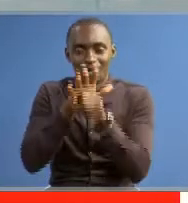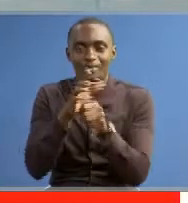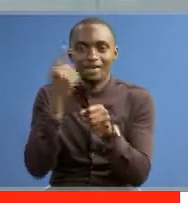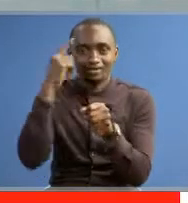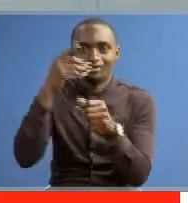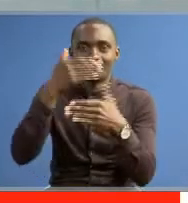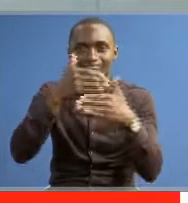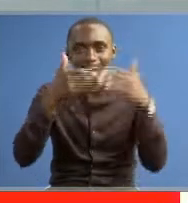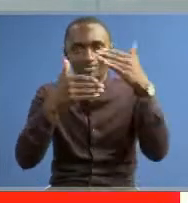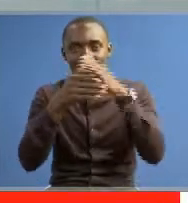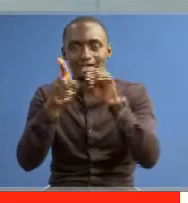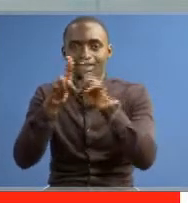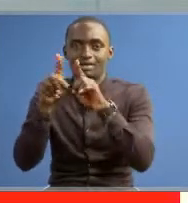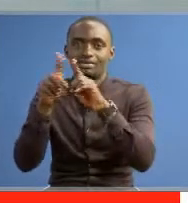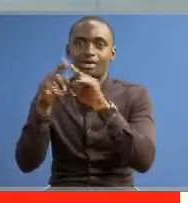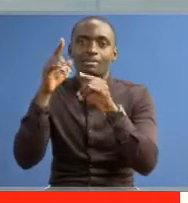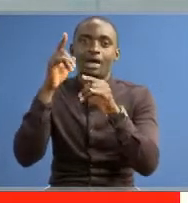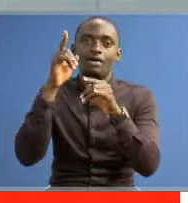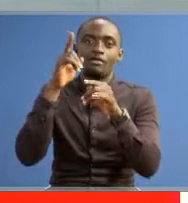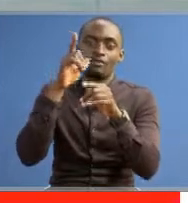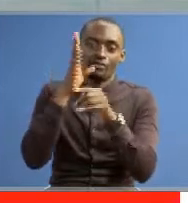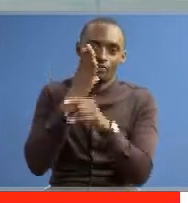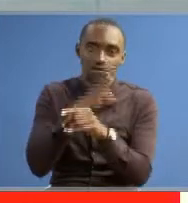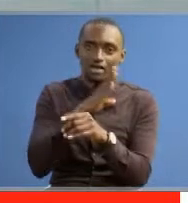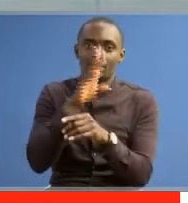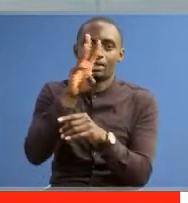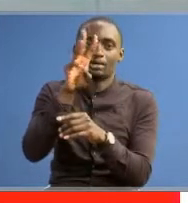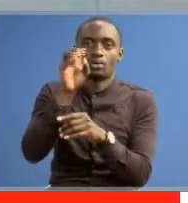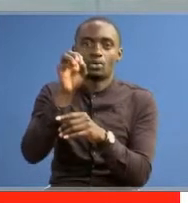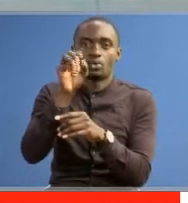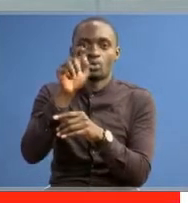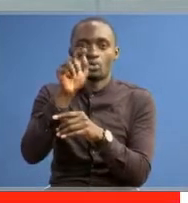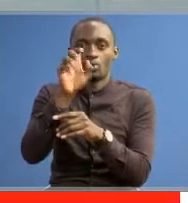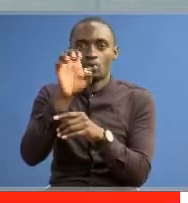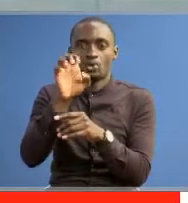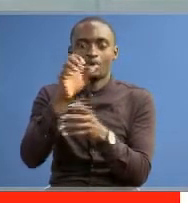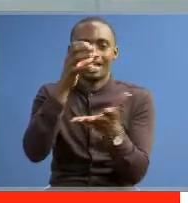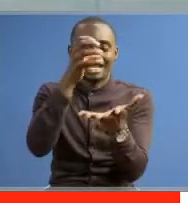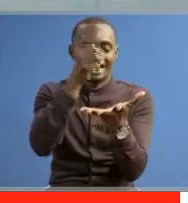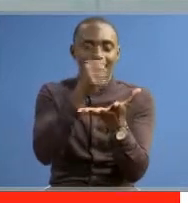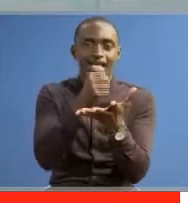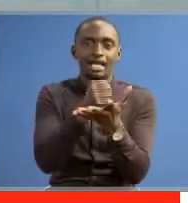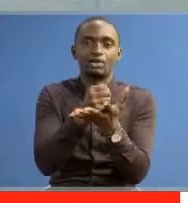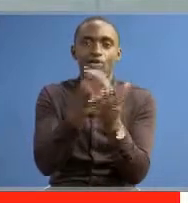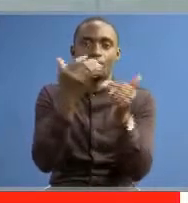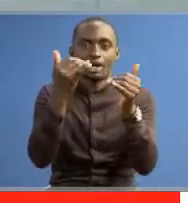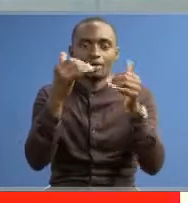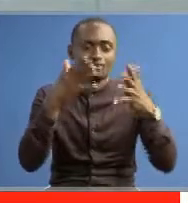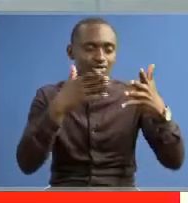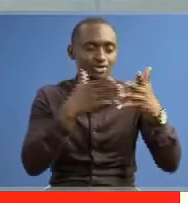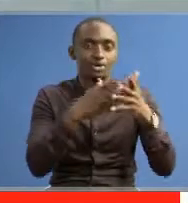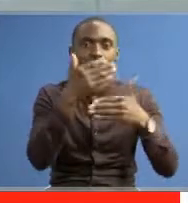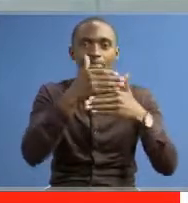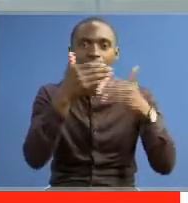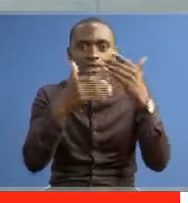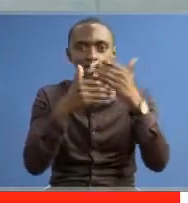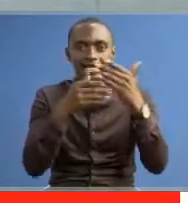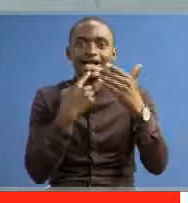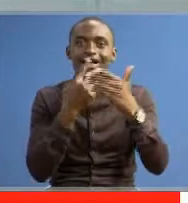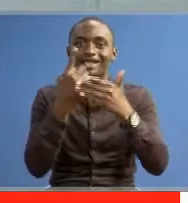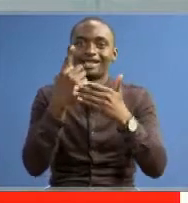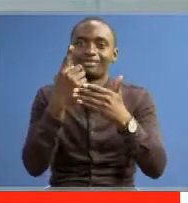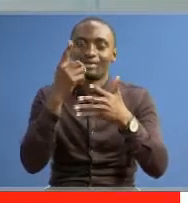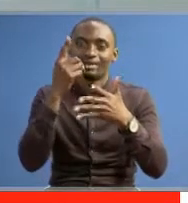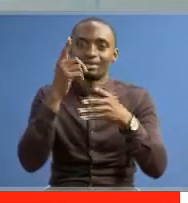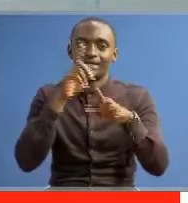na ukamilishaji wa uwanja wa michezo wa Wote ambao kufikia sasa umekwama. Mutula ameyasema haya kwenye mashindano